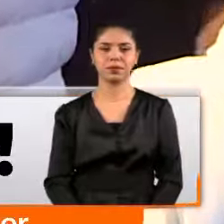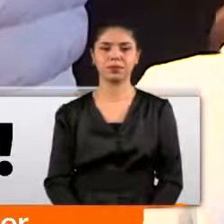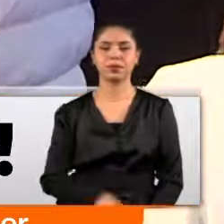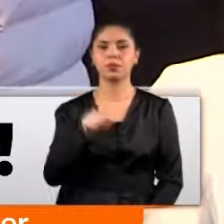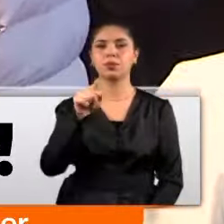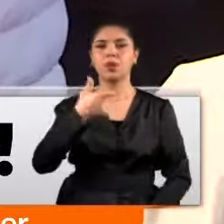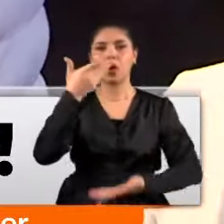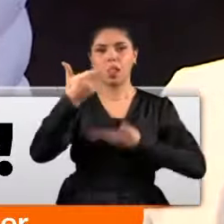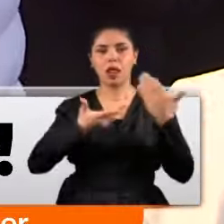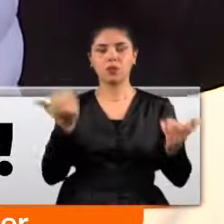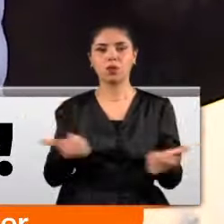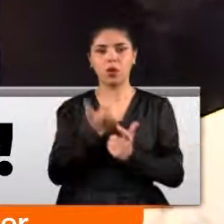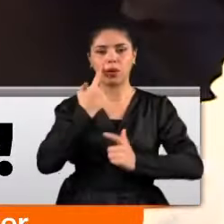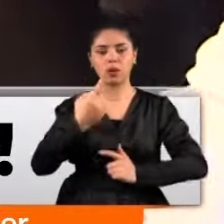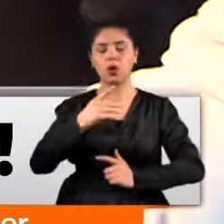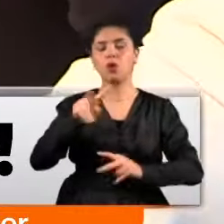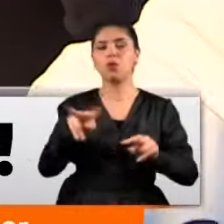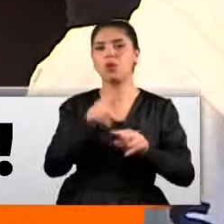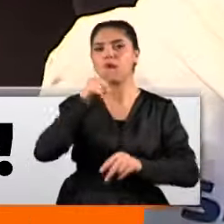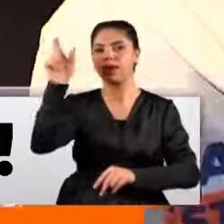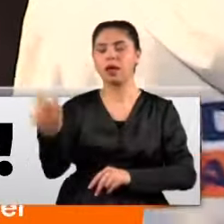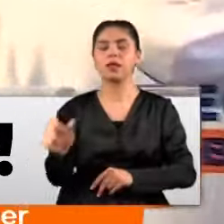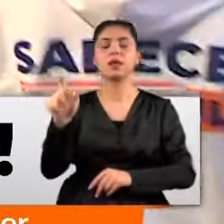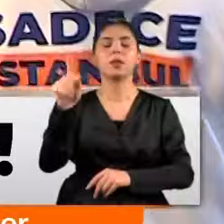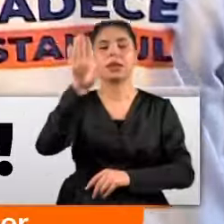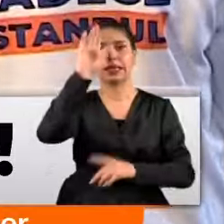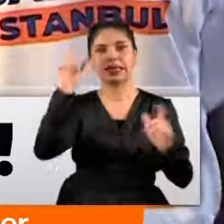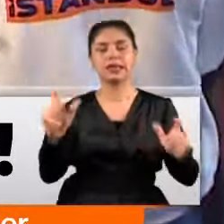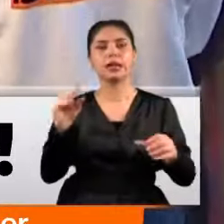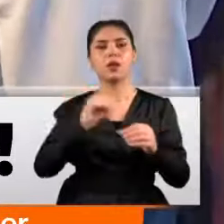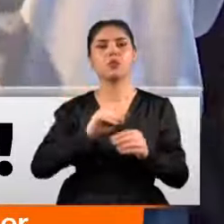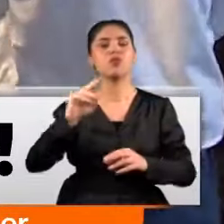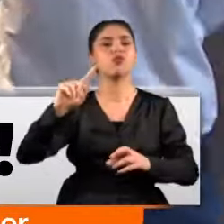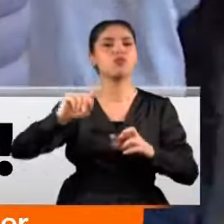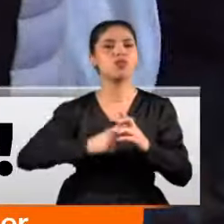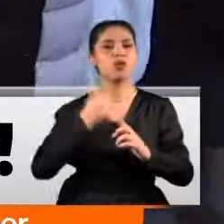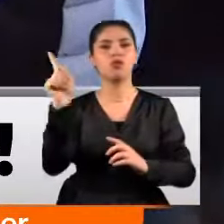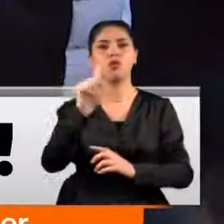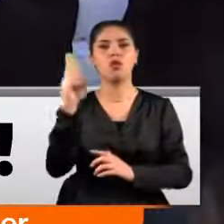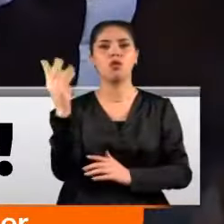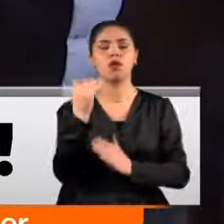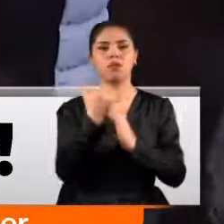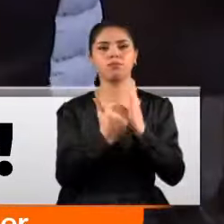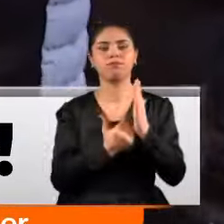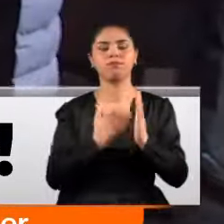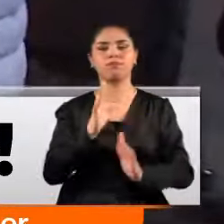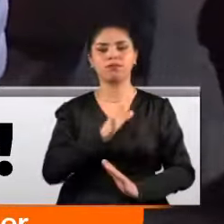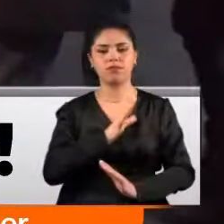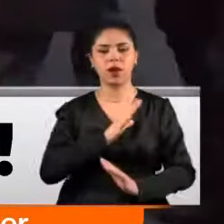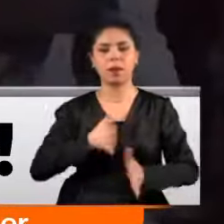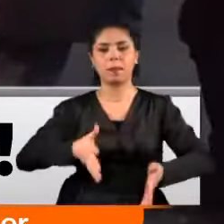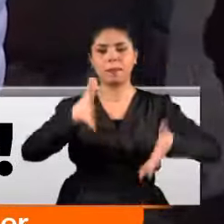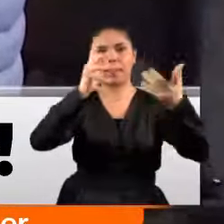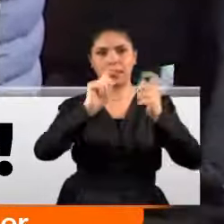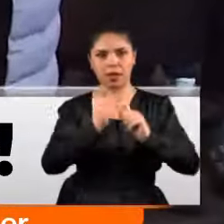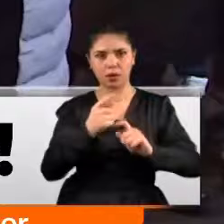Lansmanda Murat Kurum İstanbul için projelerini 10 alt başlıkta topladı ve bunların en önemlileri şüphesiz kentsel dönüşümle